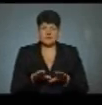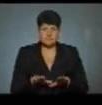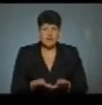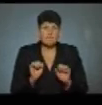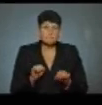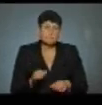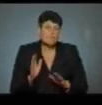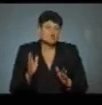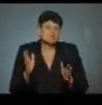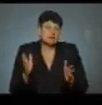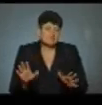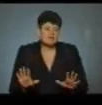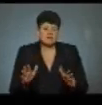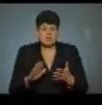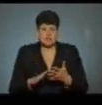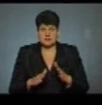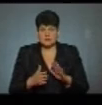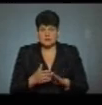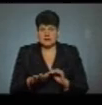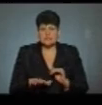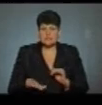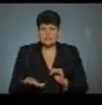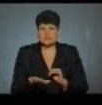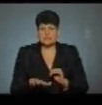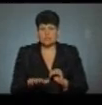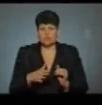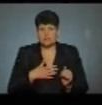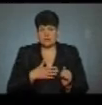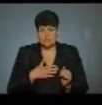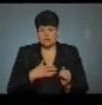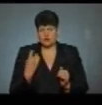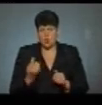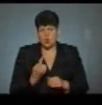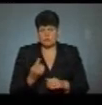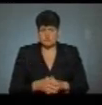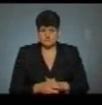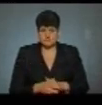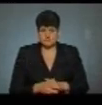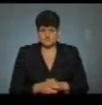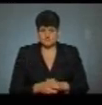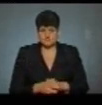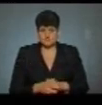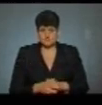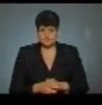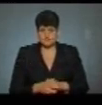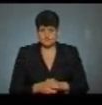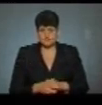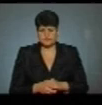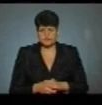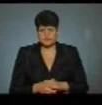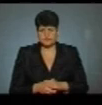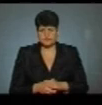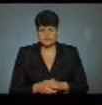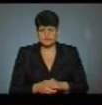можливих надзвичайних ситуацій на території нашої області. Діана Ярошенко, Андрій Бодак. Новини на